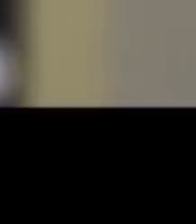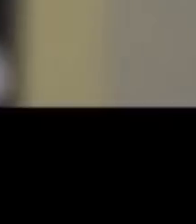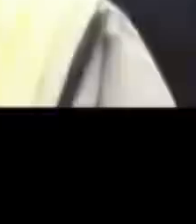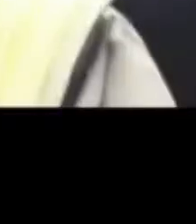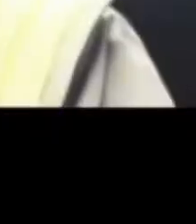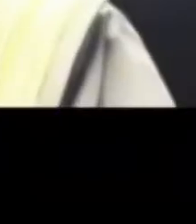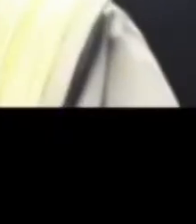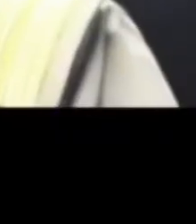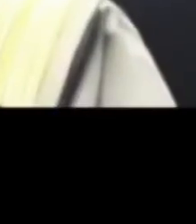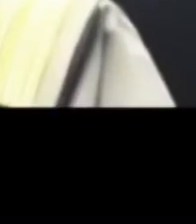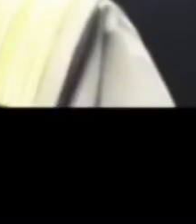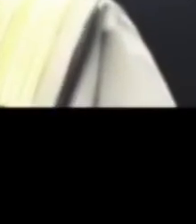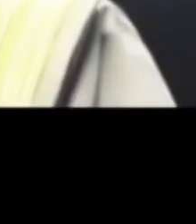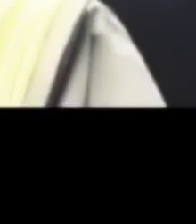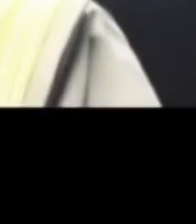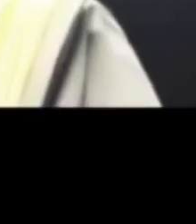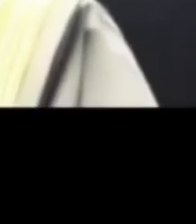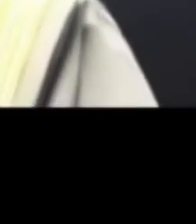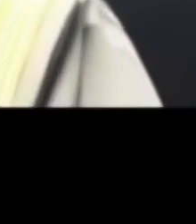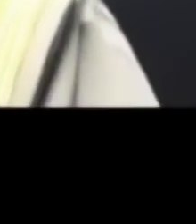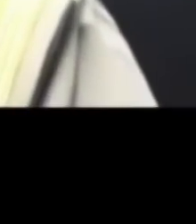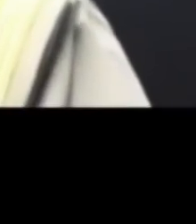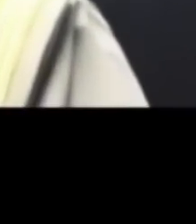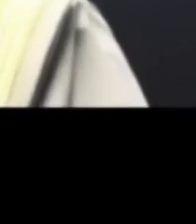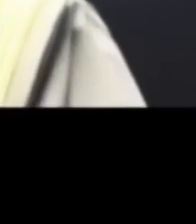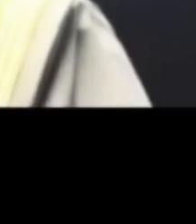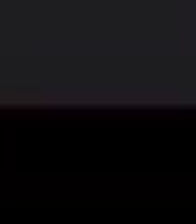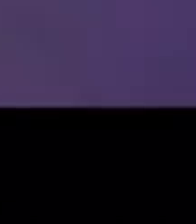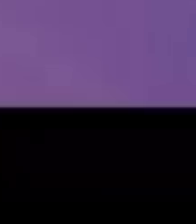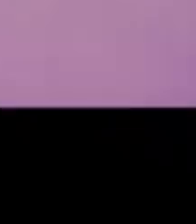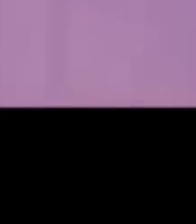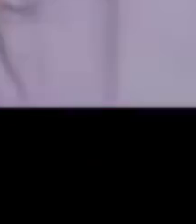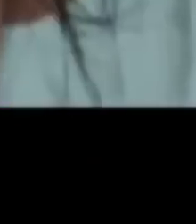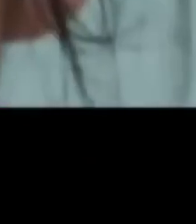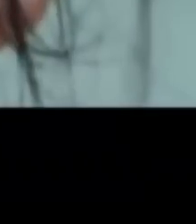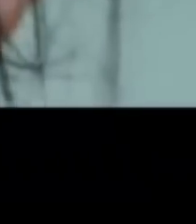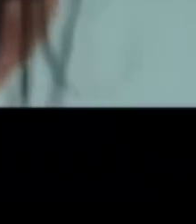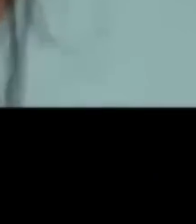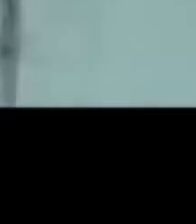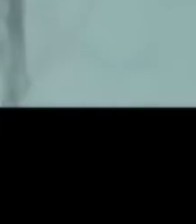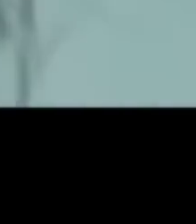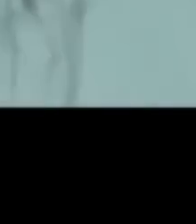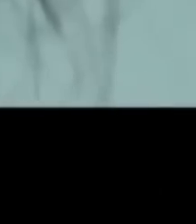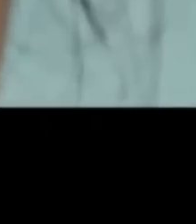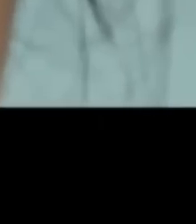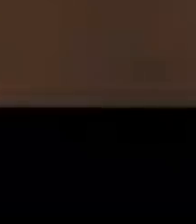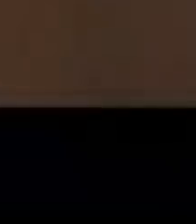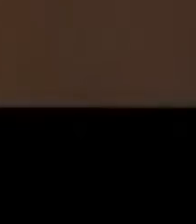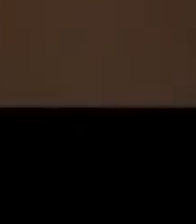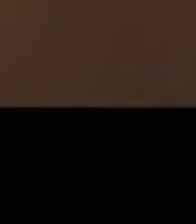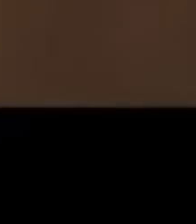เอาเทคโนโลยีมาแก้ปัญหาทำให้พวกเราเนี่ยอยู่เย็นเป็นสุขจนทุกวันนี้แหละ หนูว่าหนูคิดอะไรดีออกแล้วล่ะ